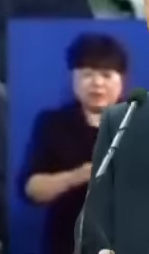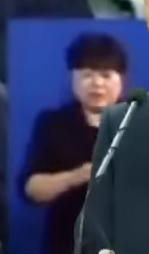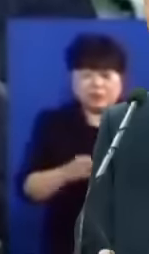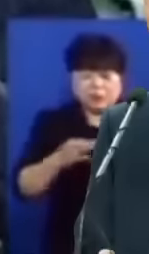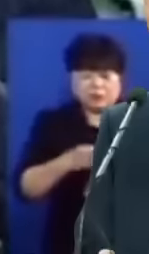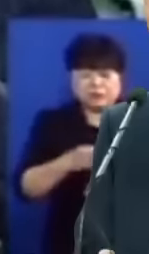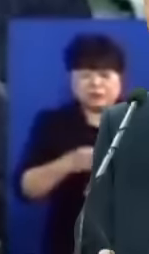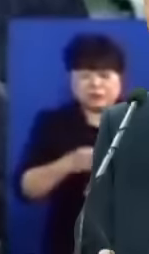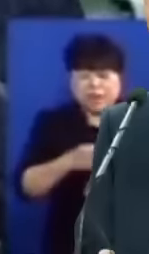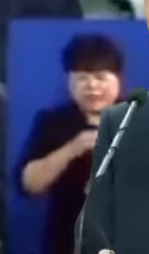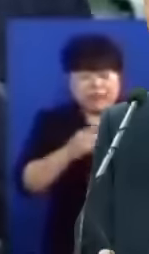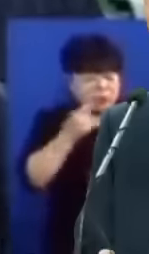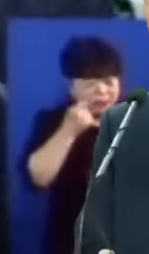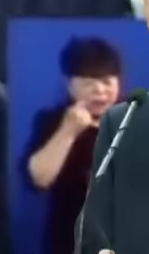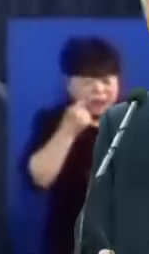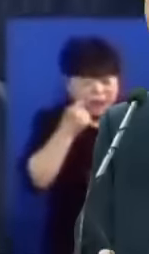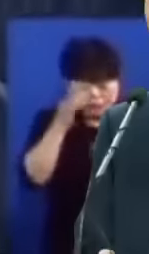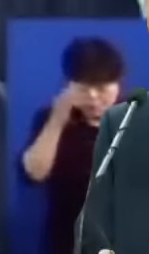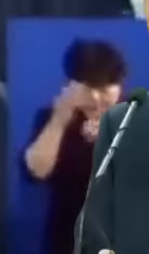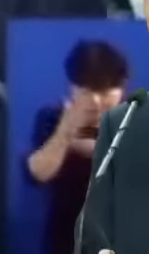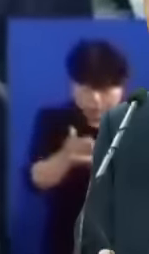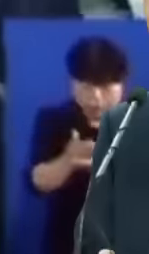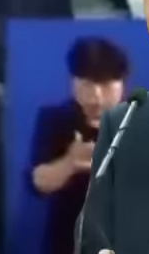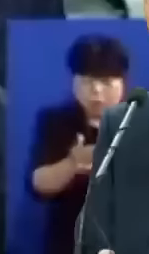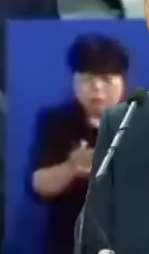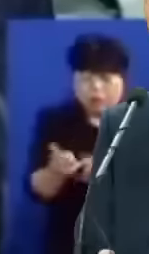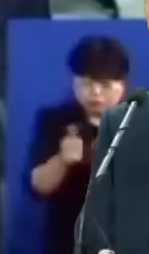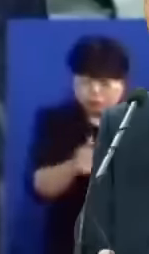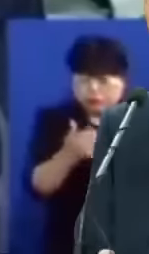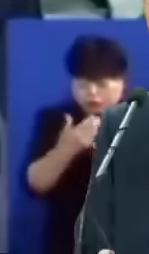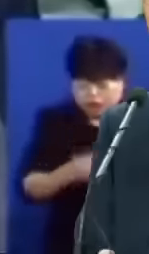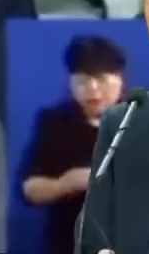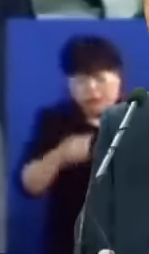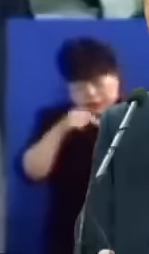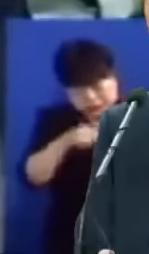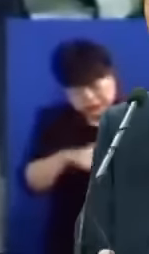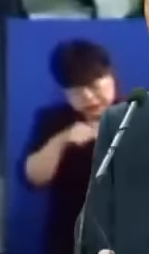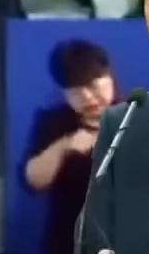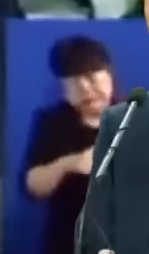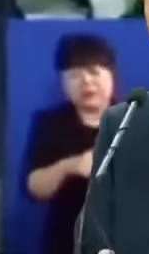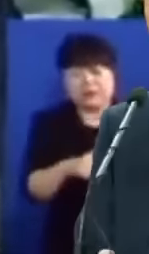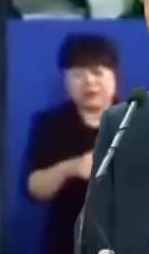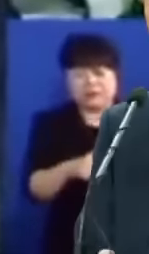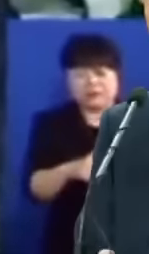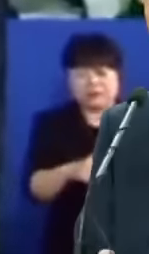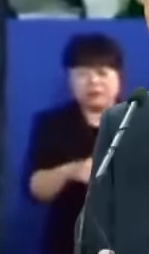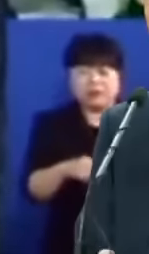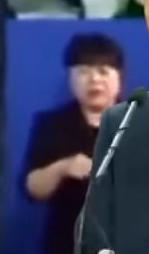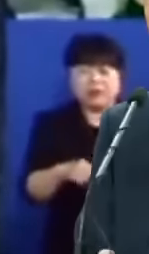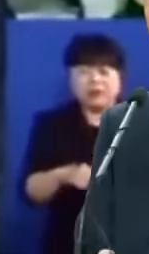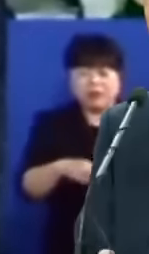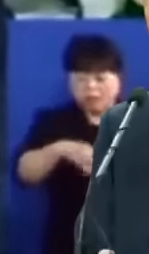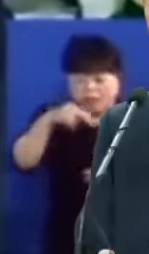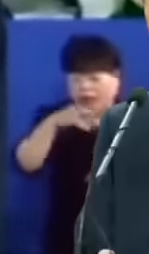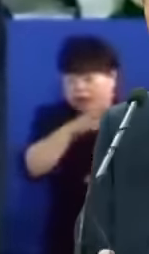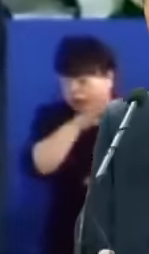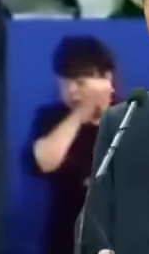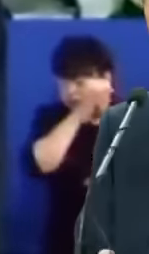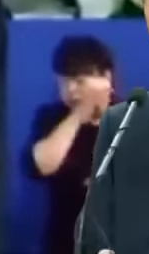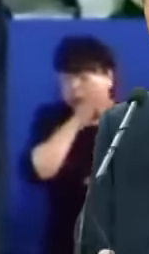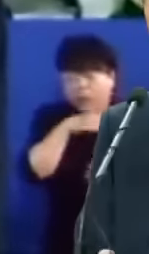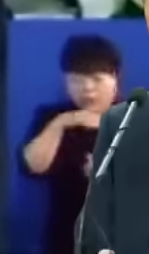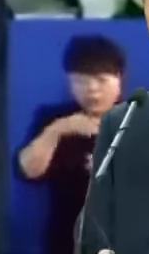것입니다. 못하고 안 되고 죽는 것, 절망인 것, 낭패하고 실미한 것, 벌거벗은